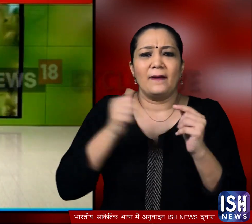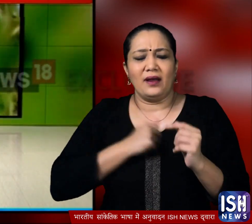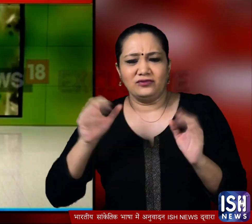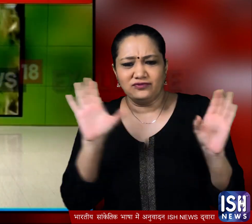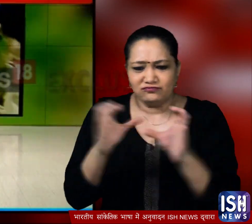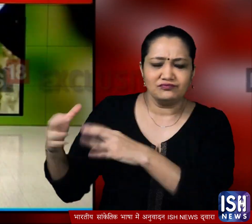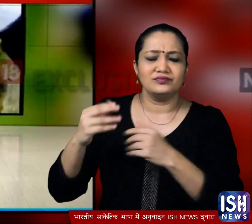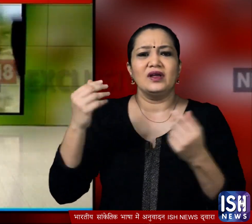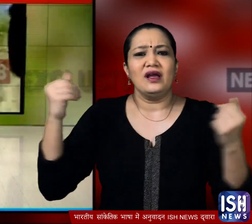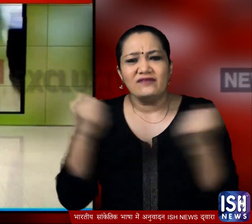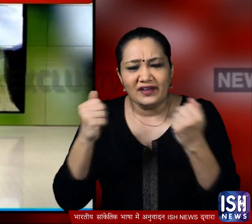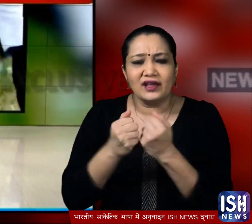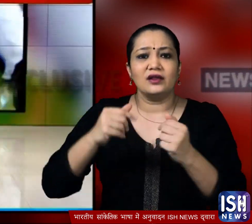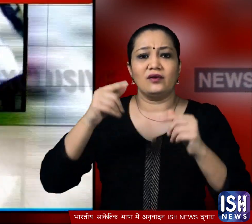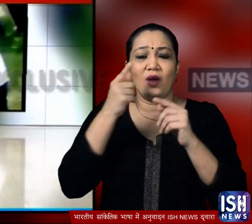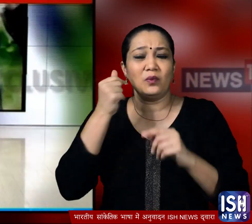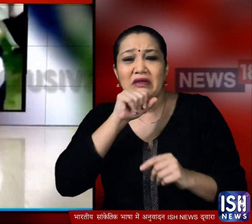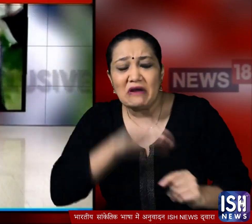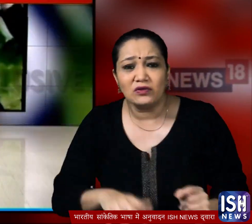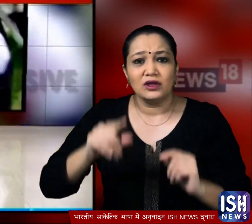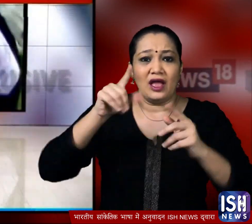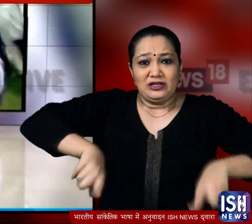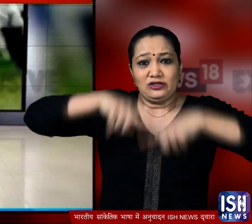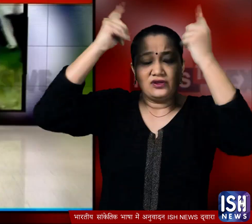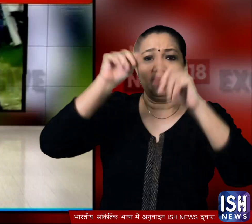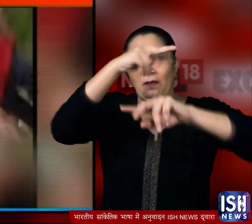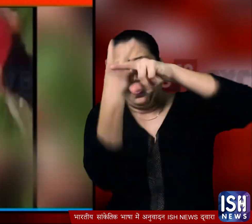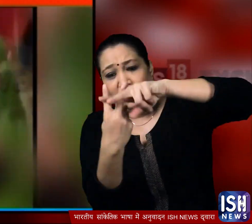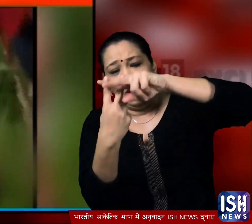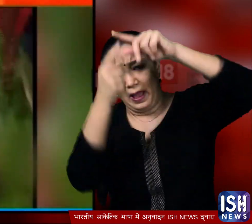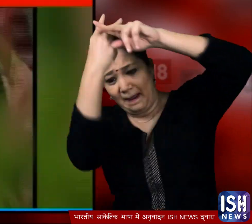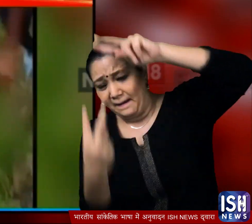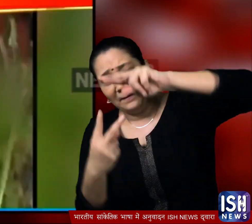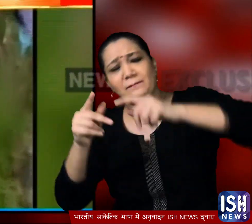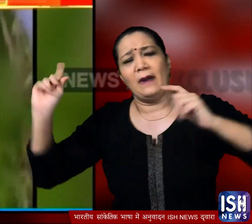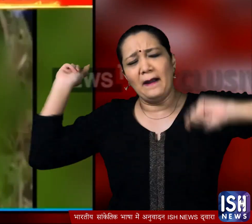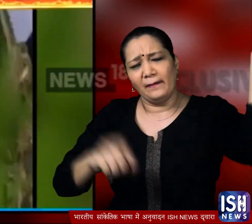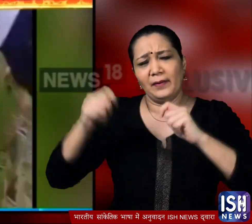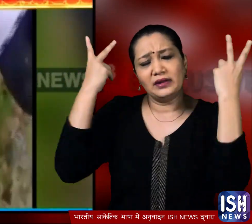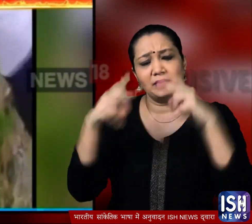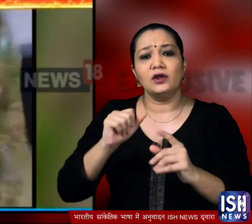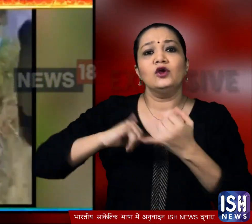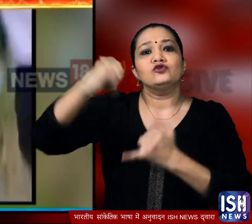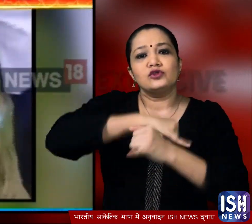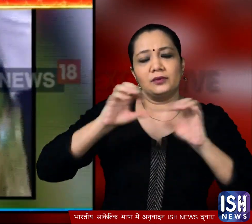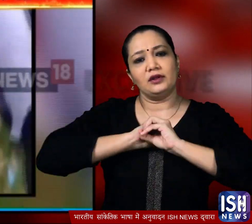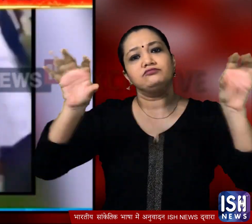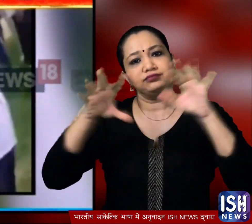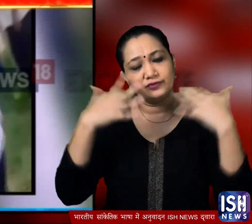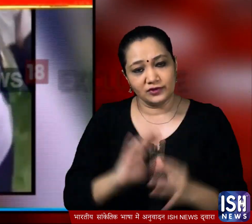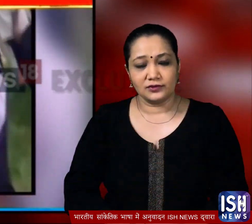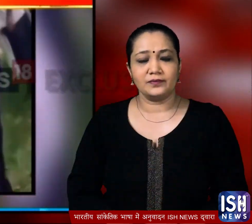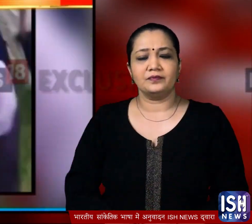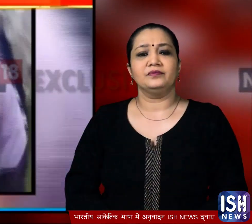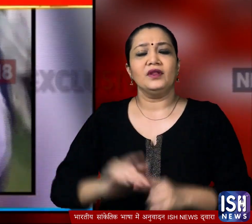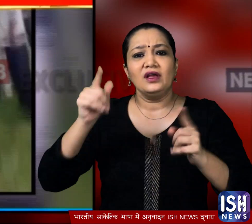एक युवक को पेड़ से उल्टा लटकाकर बेरहमी से पीटा गया, जिसका वीडियो सोशल मीडिया पर वायरल हो गया। तस्वीरों में दिखा